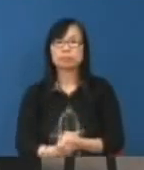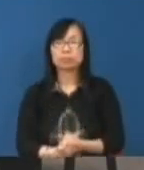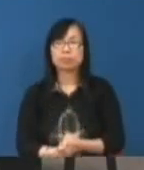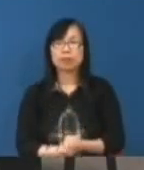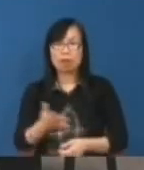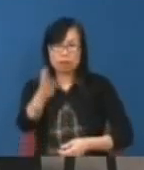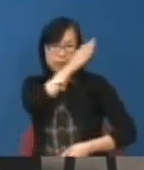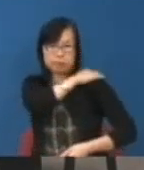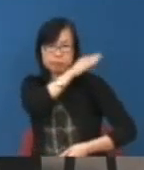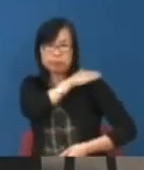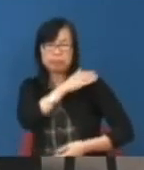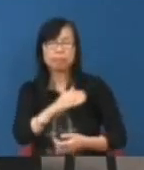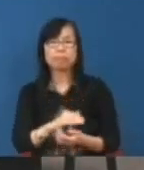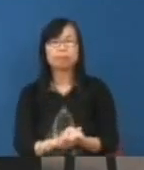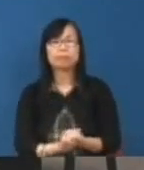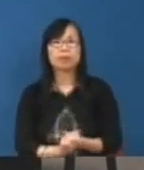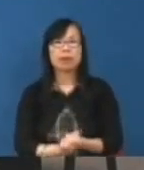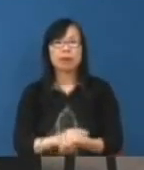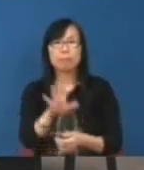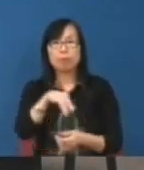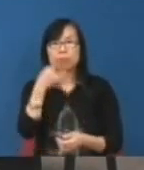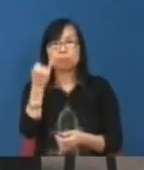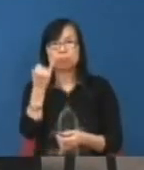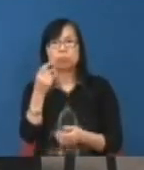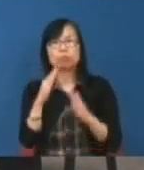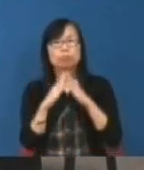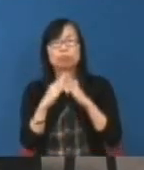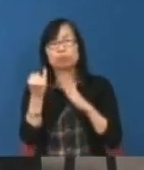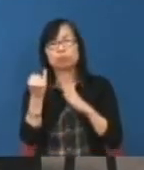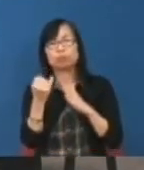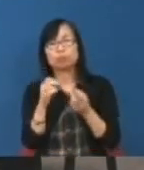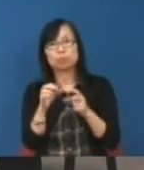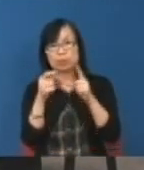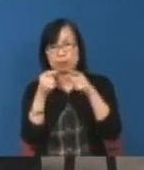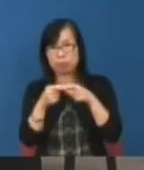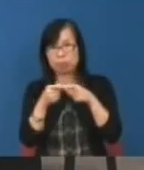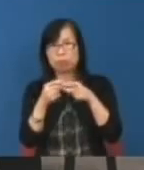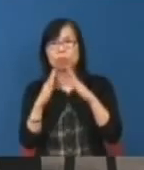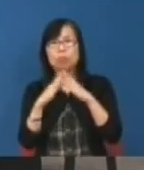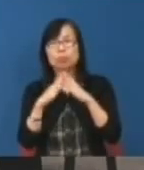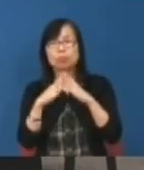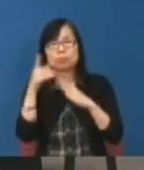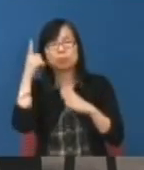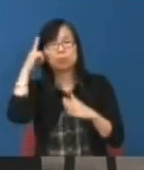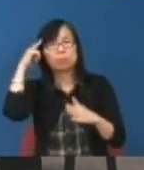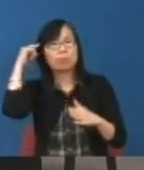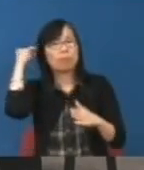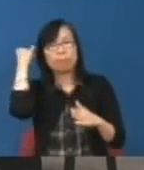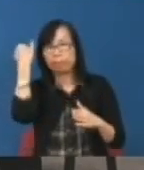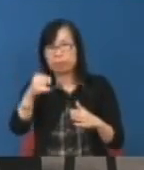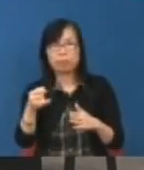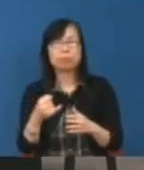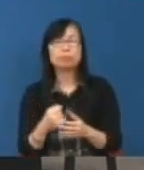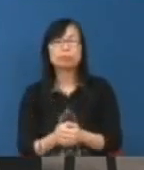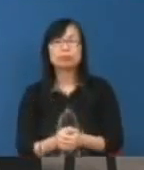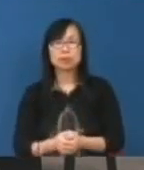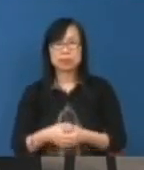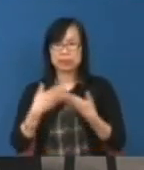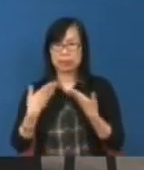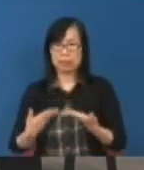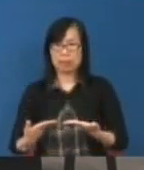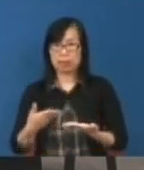夠負擔同埋比較唔好太差嘅居所俾佢哋咧，即係公屋咧，佢真係諗都冇諗到喎。其實就而家先